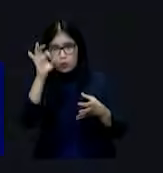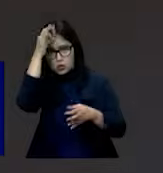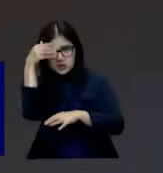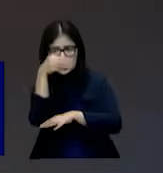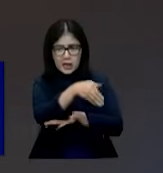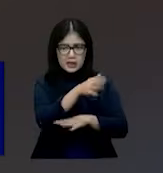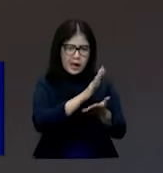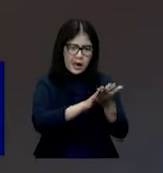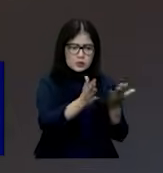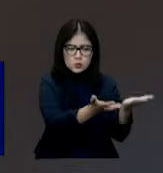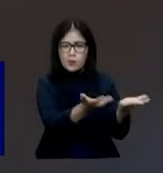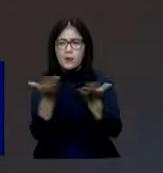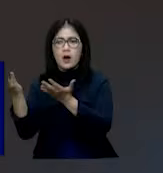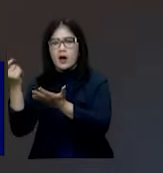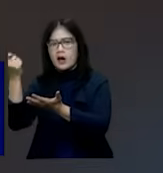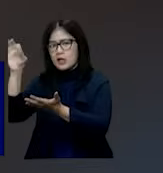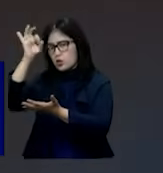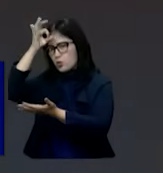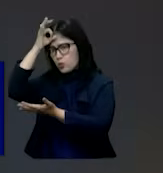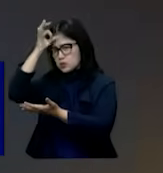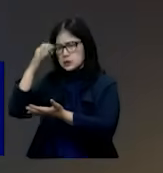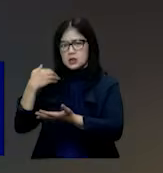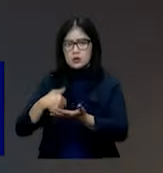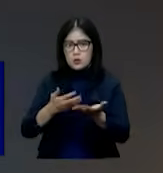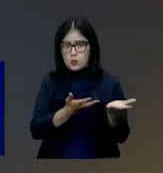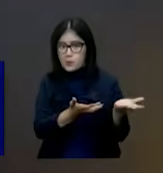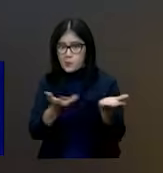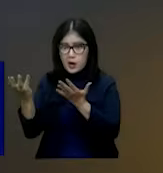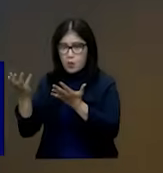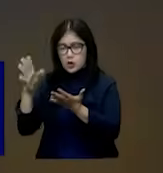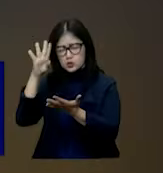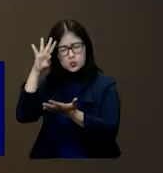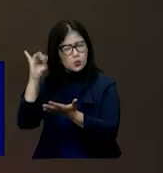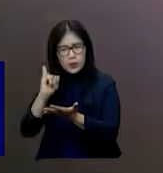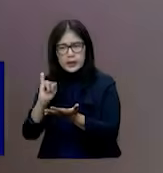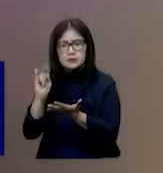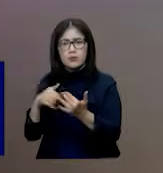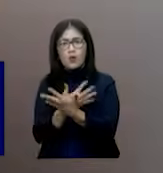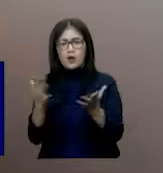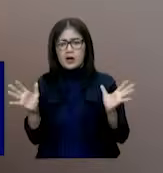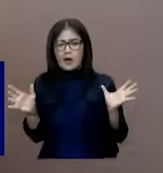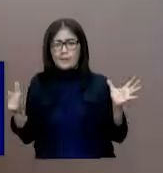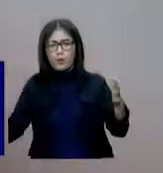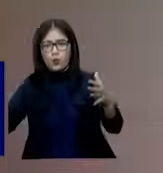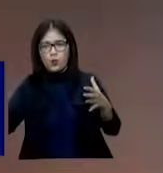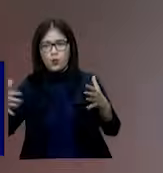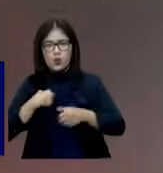Tambun. Evakuasi berlangsung dramatis di tengah kerumunan ratusan massa yang masih berupaya menghakimi pelaku.